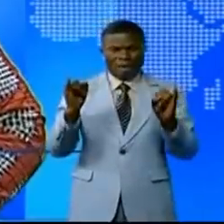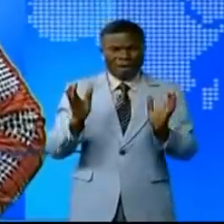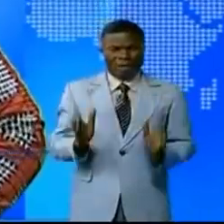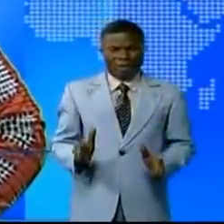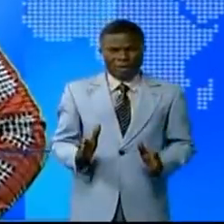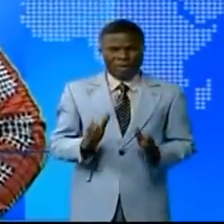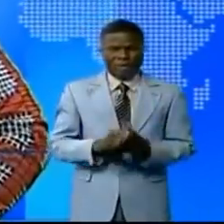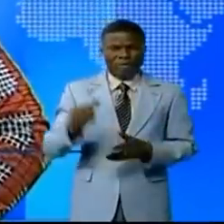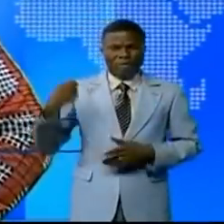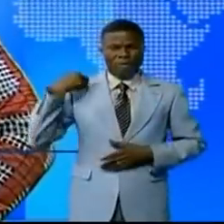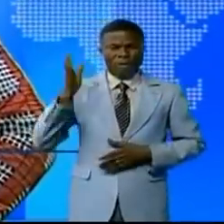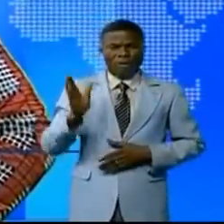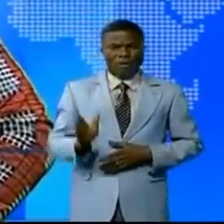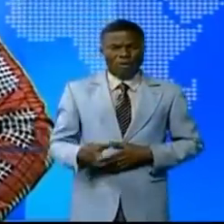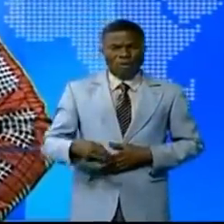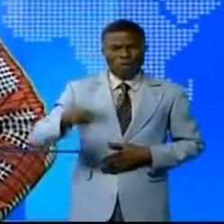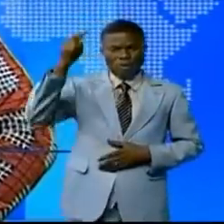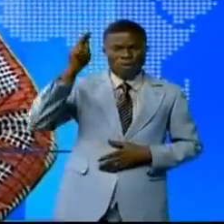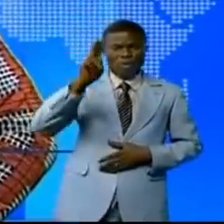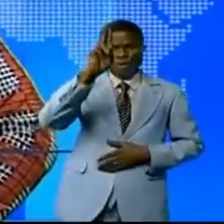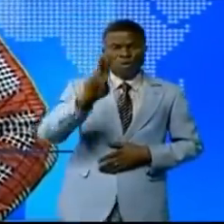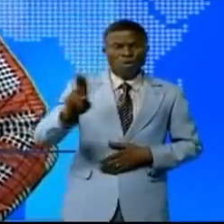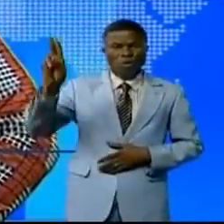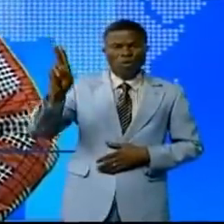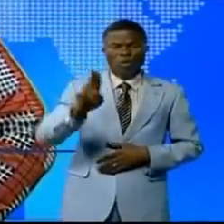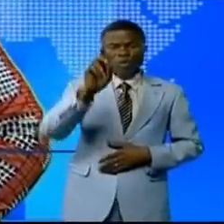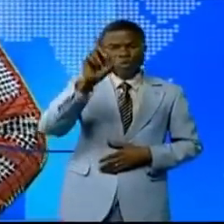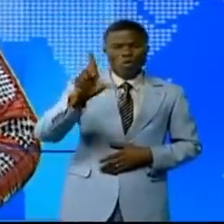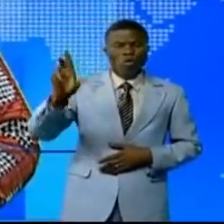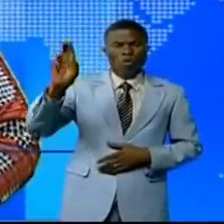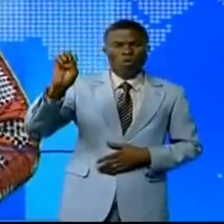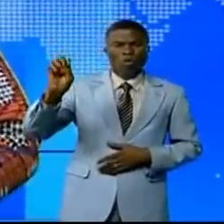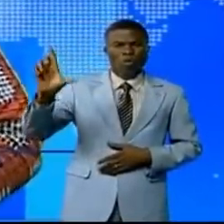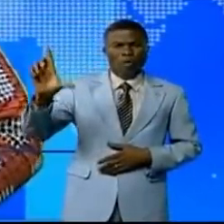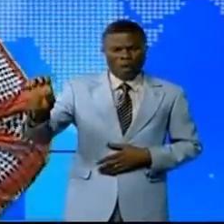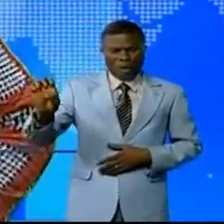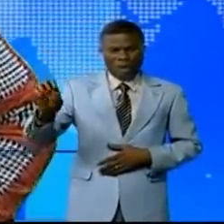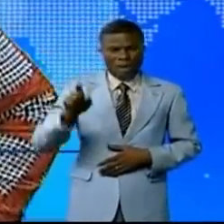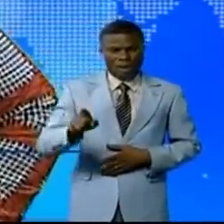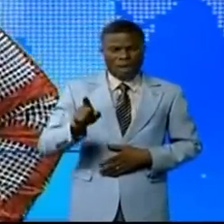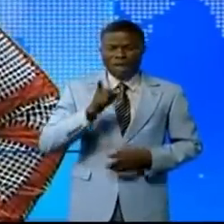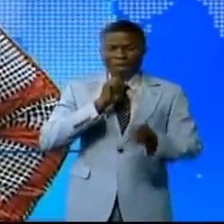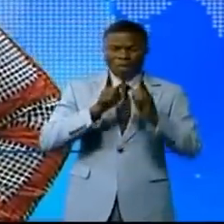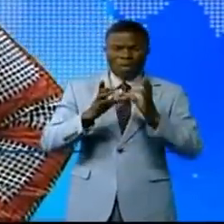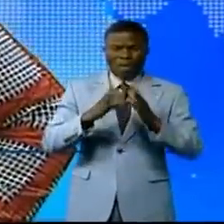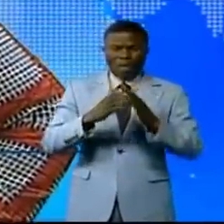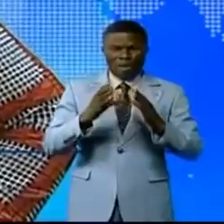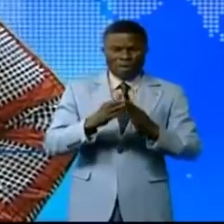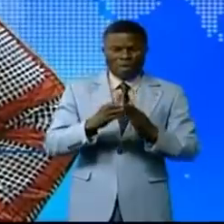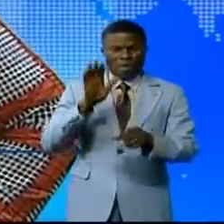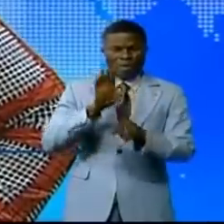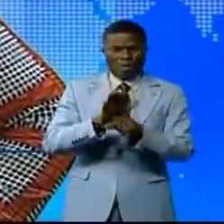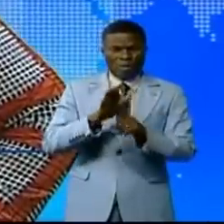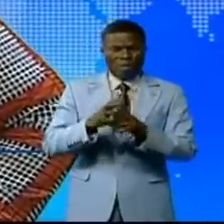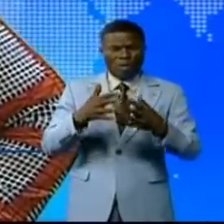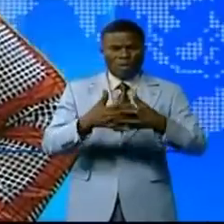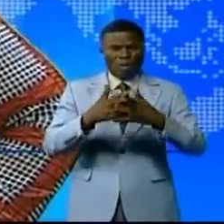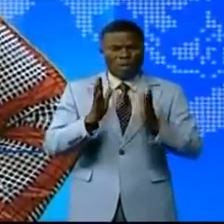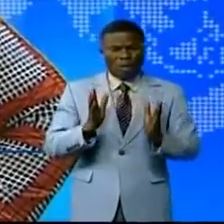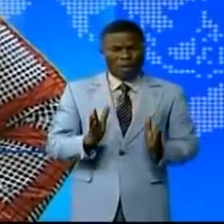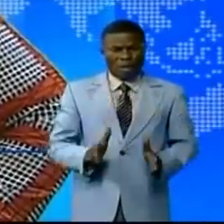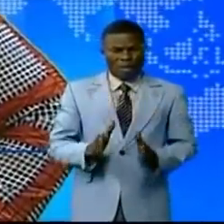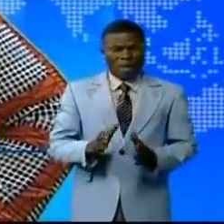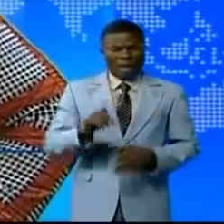Le gouverneur du Haut-Uele, Christophe Basséani-Nanga, a échangé avec différents partenaires qui